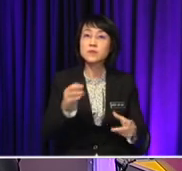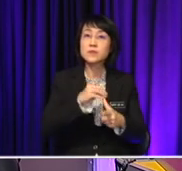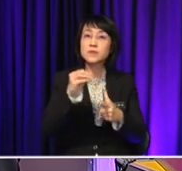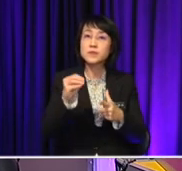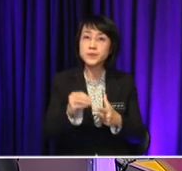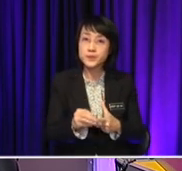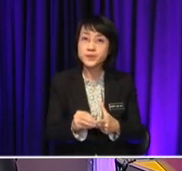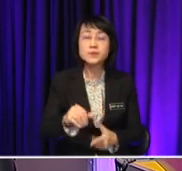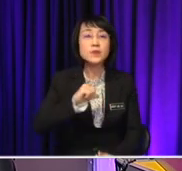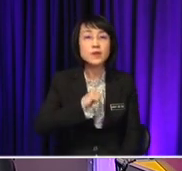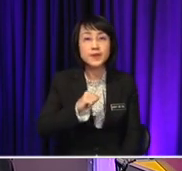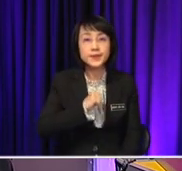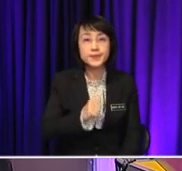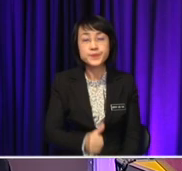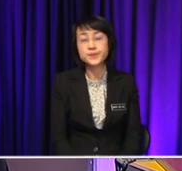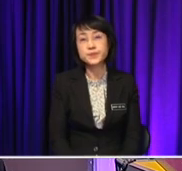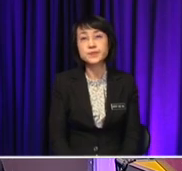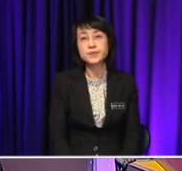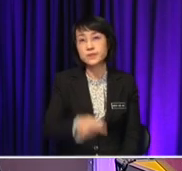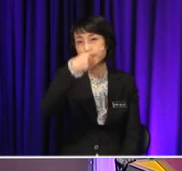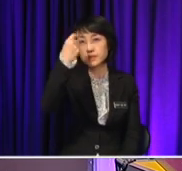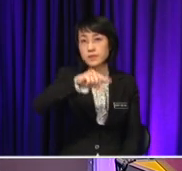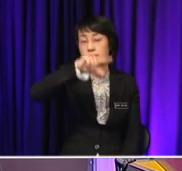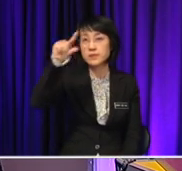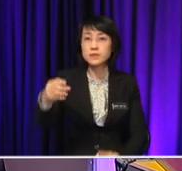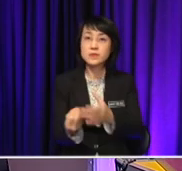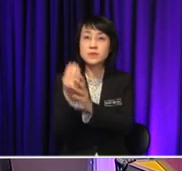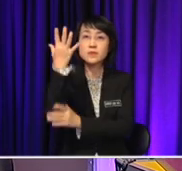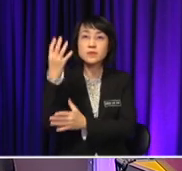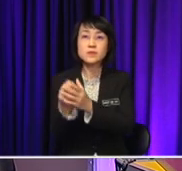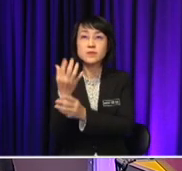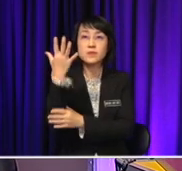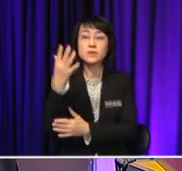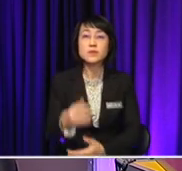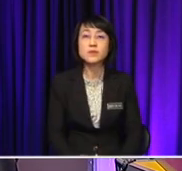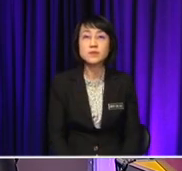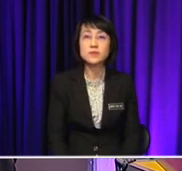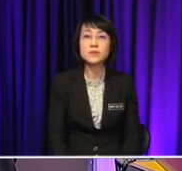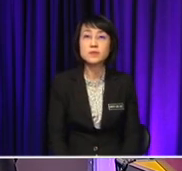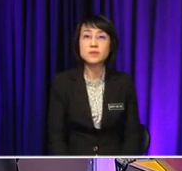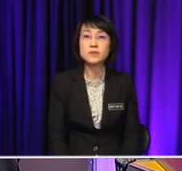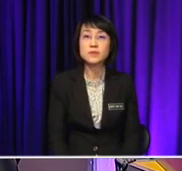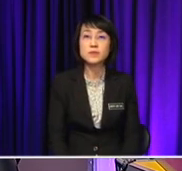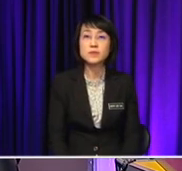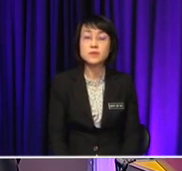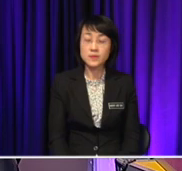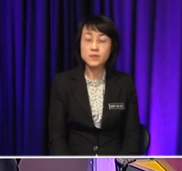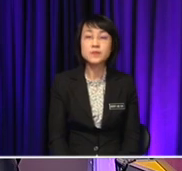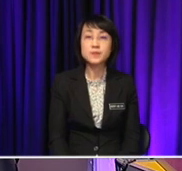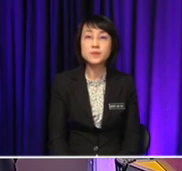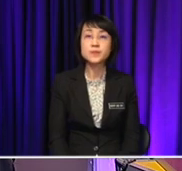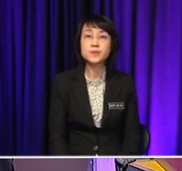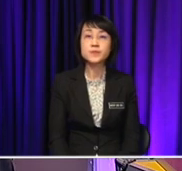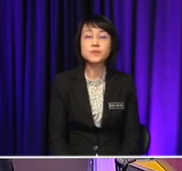semula Jadi mungkin akibat dari pada letusan gunung berapi dan sebagainya bukan di negara kita tapi Negara Jiran yang berlakunya